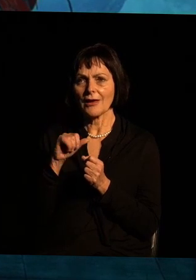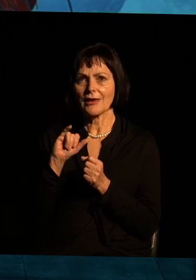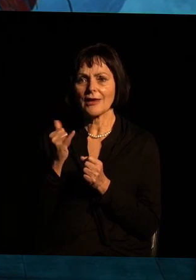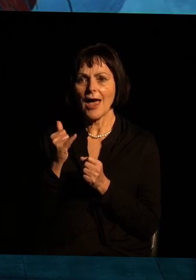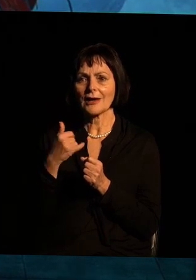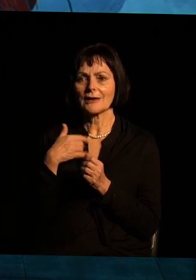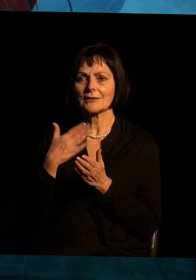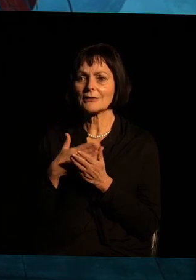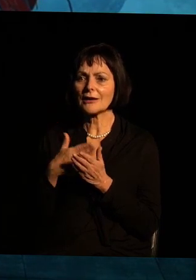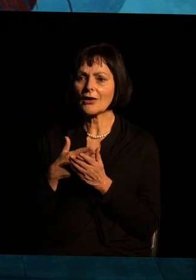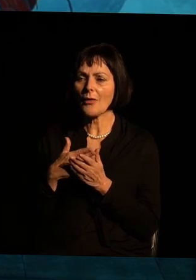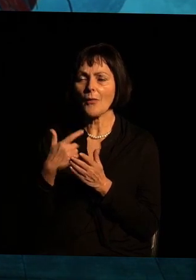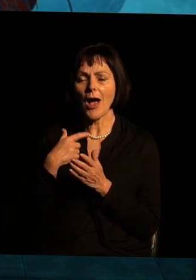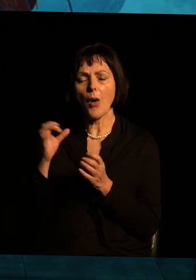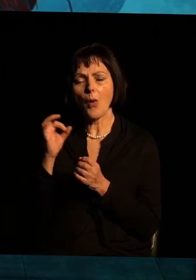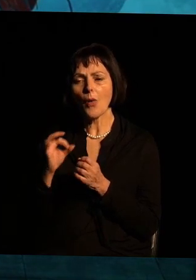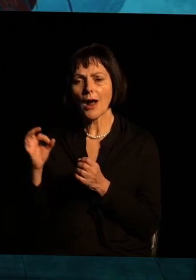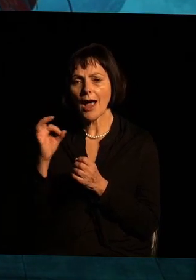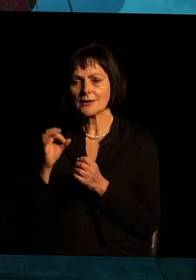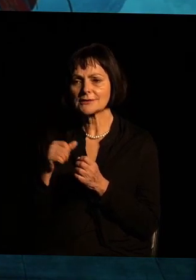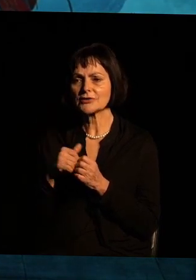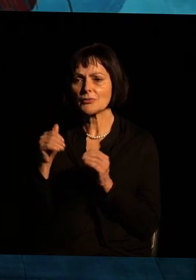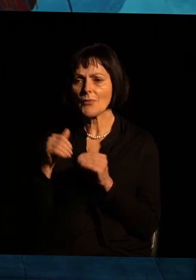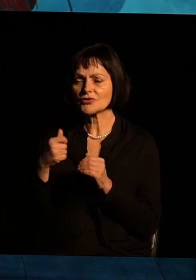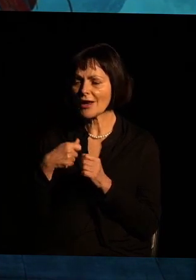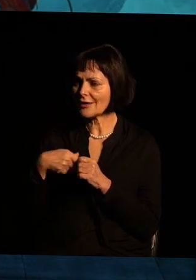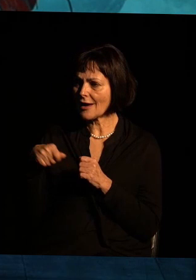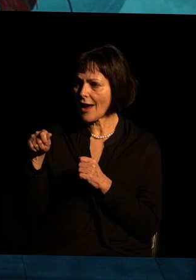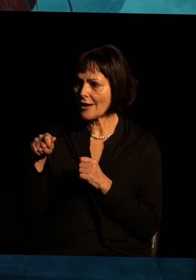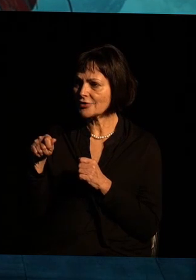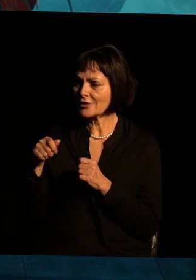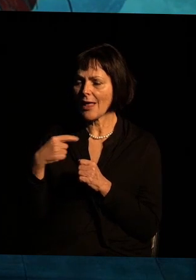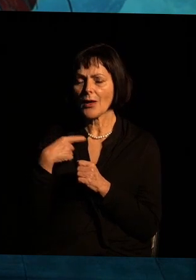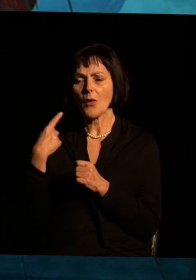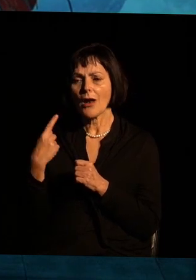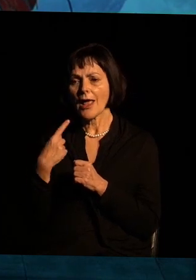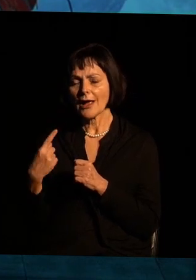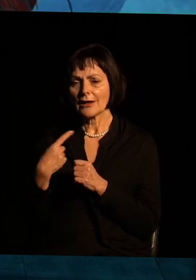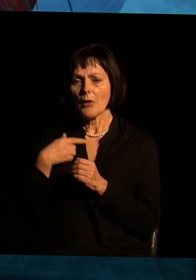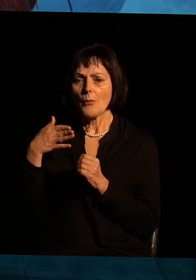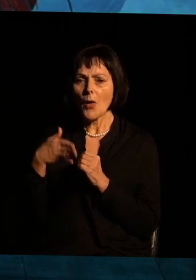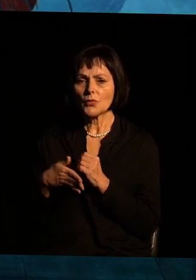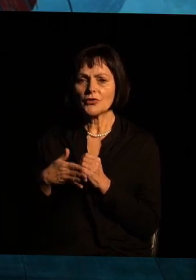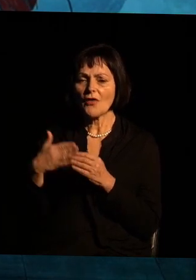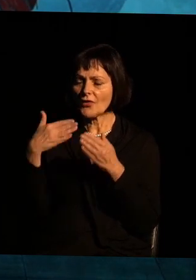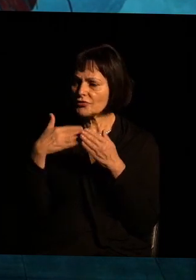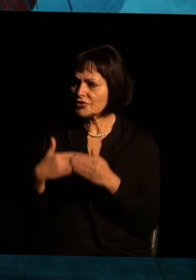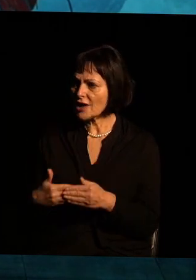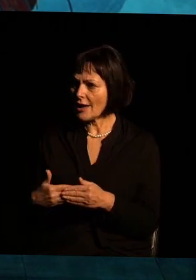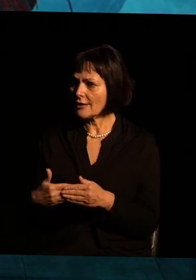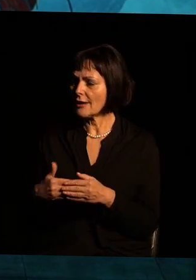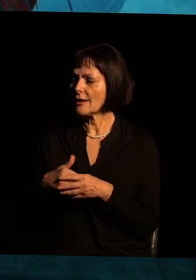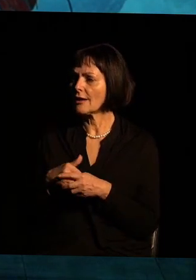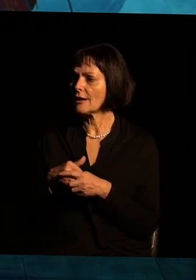się tylko nadarzyła taka okazja, że można wyjechać jeszcze na taką legendarną południową ścianę